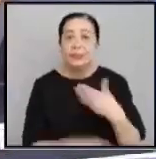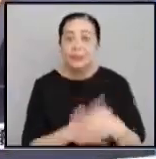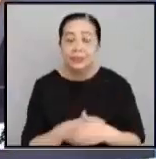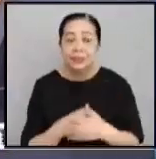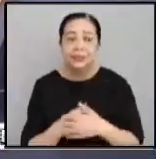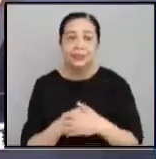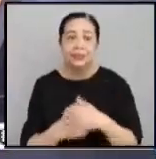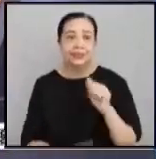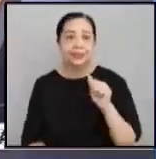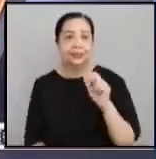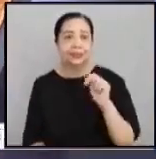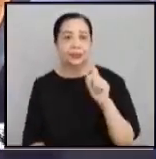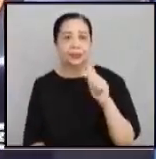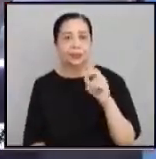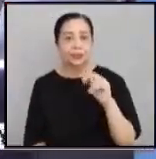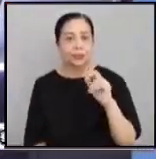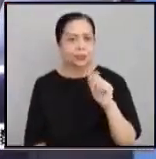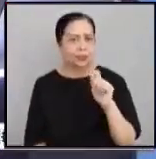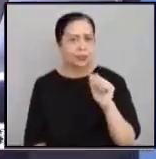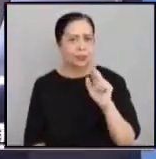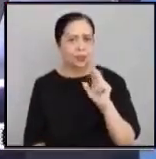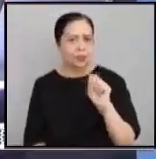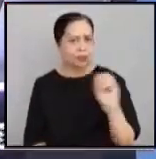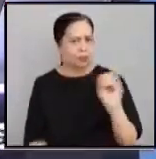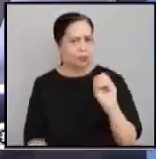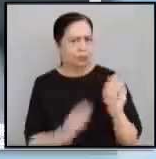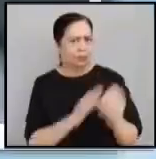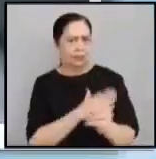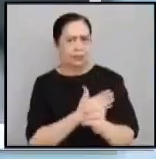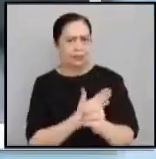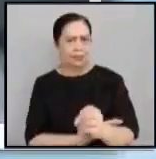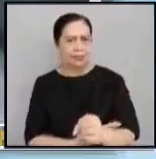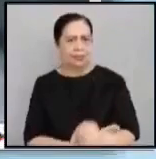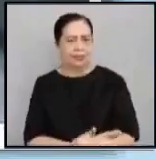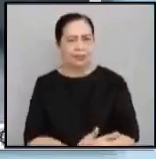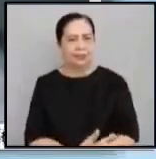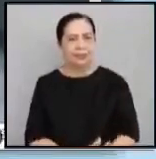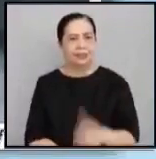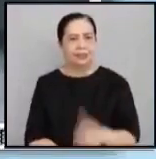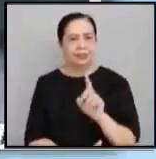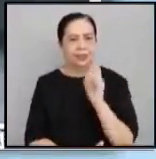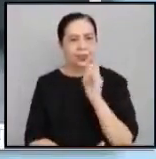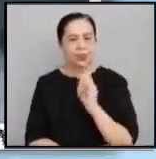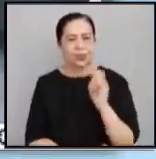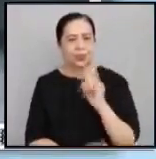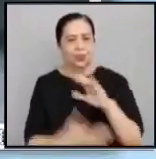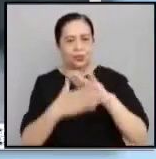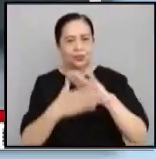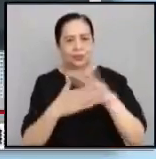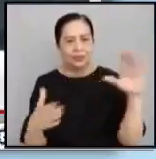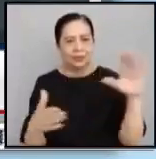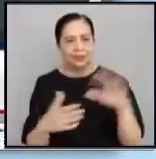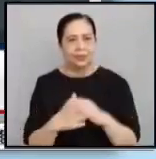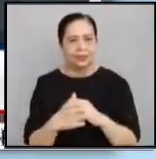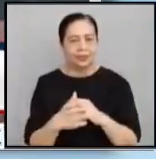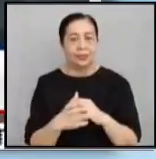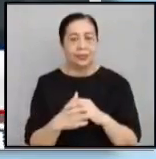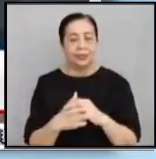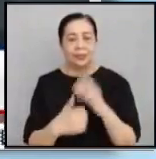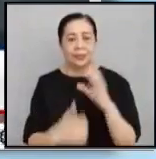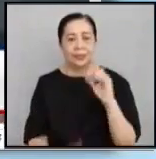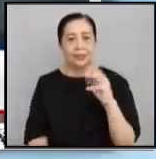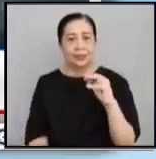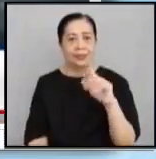Sinetos ni Linaw na wala siyang anak. E sa latest YouTube vlog ng actress host na si Camille Pras, dito ay